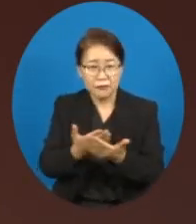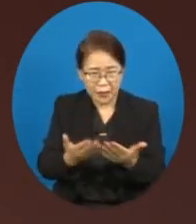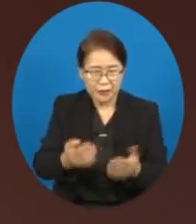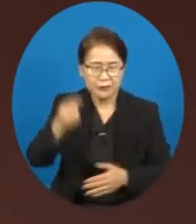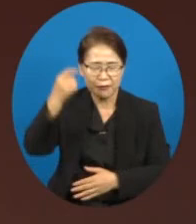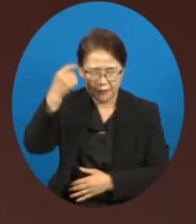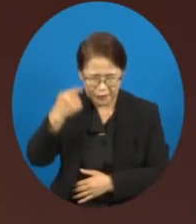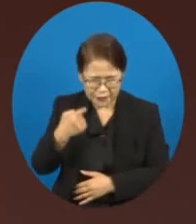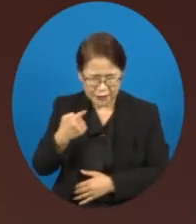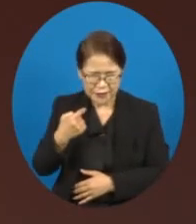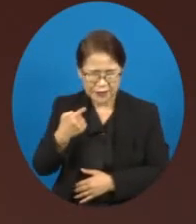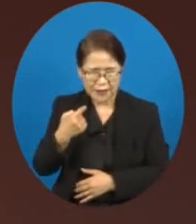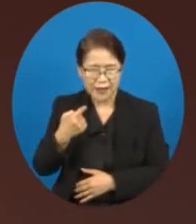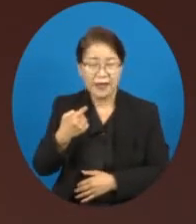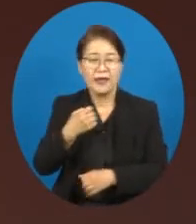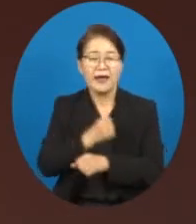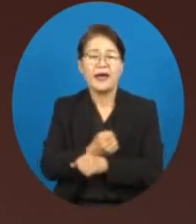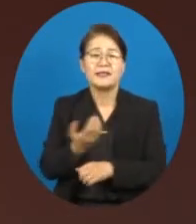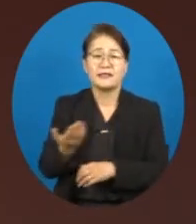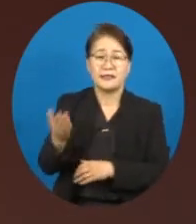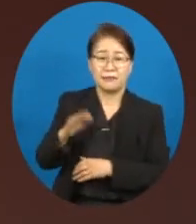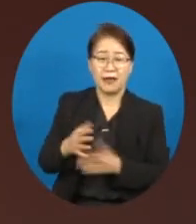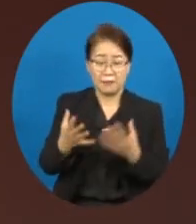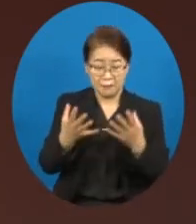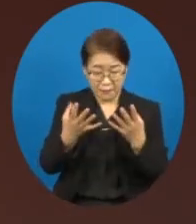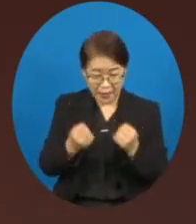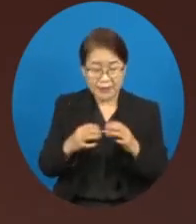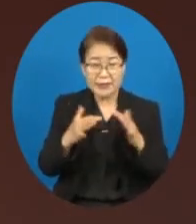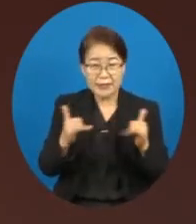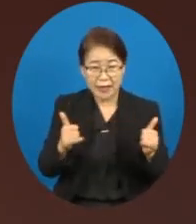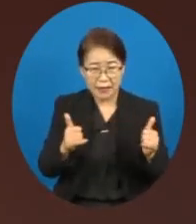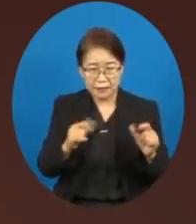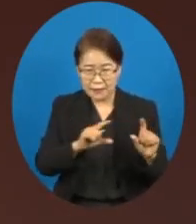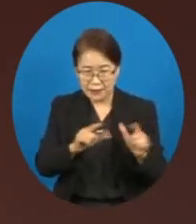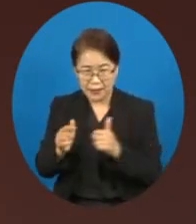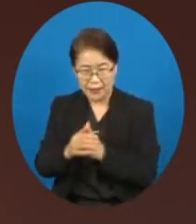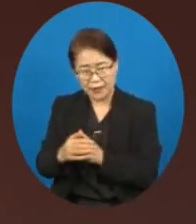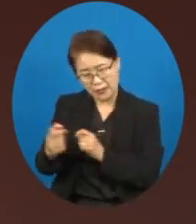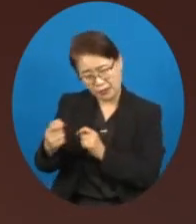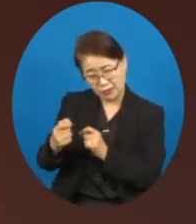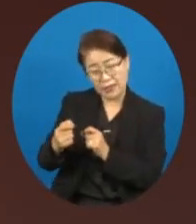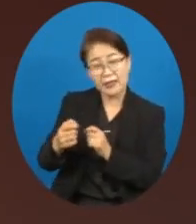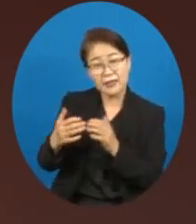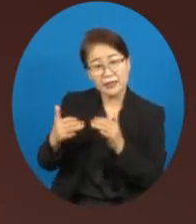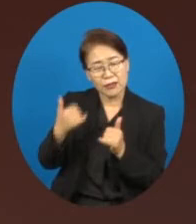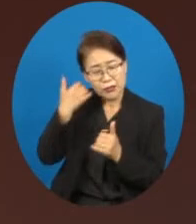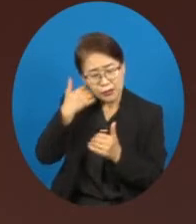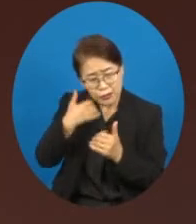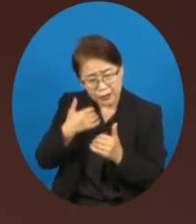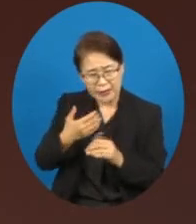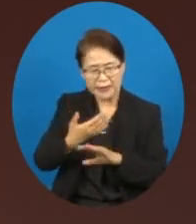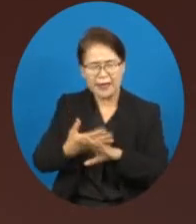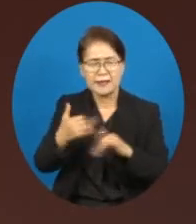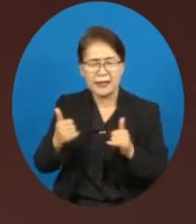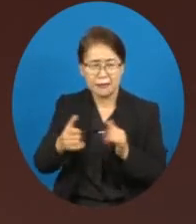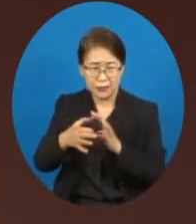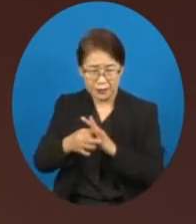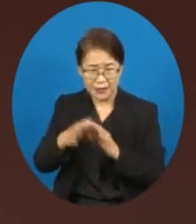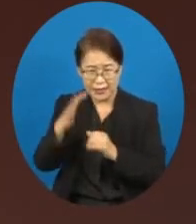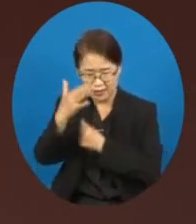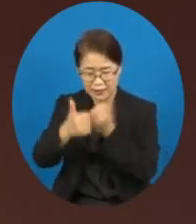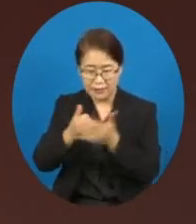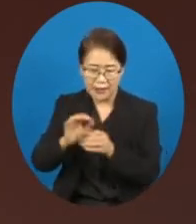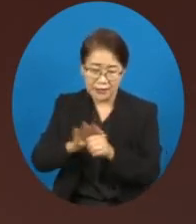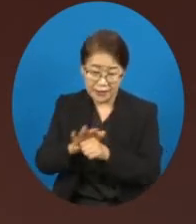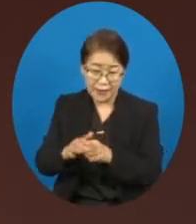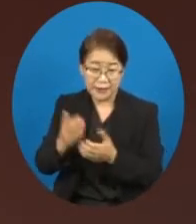느끼게 하시기도 하지만 많은 경우에는 내 곁에 있는 누군가를 통해서 하나님의 사랑을